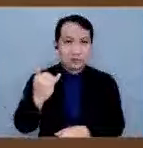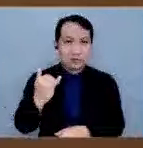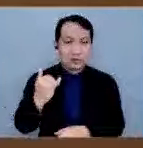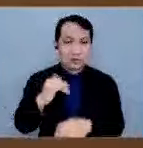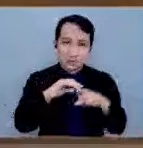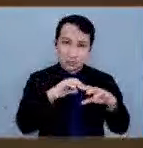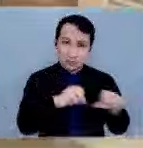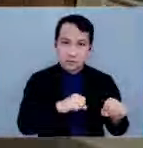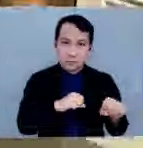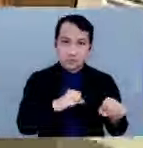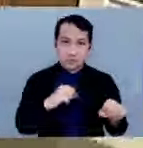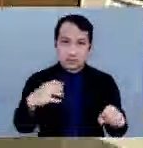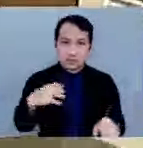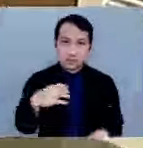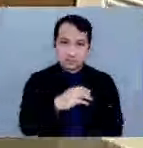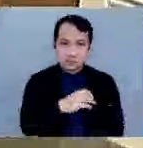Kamara.